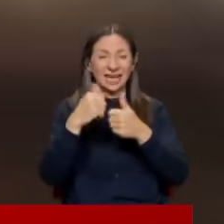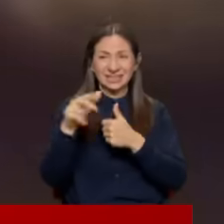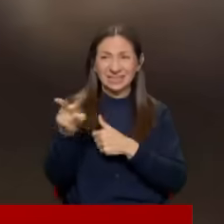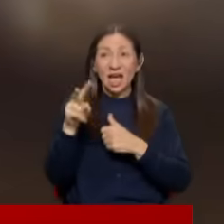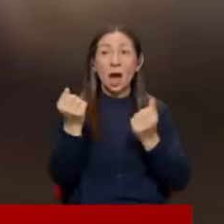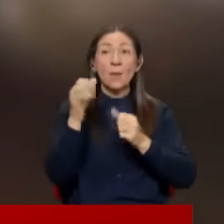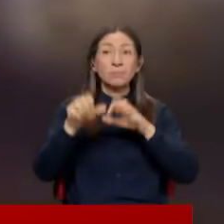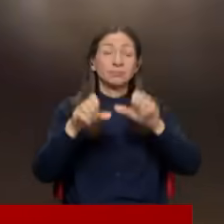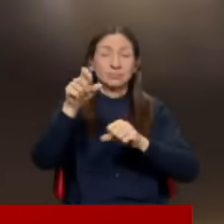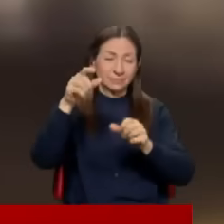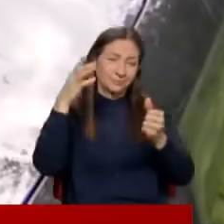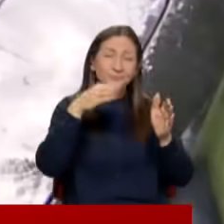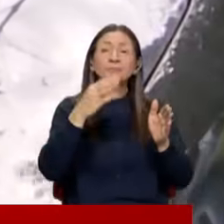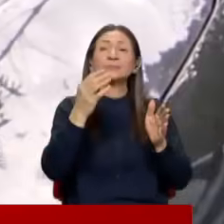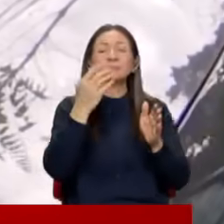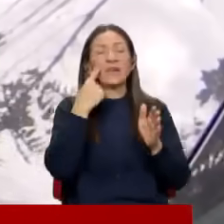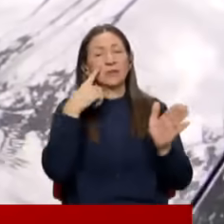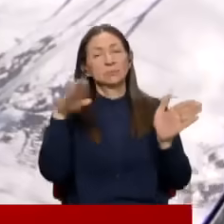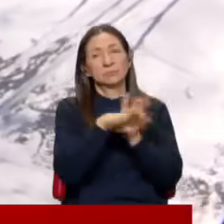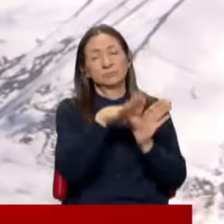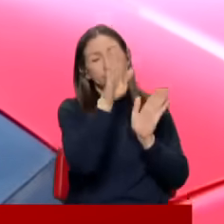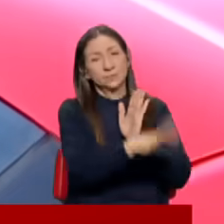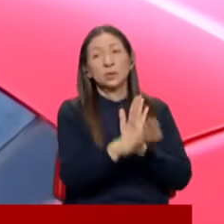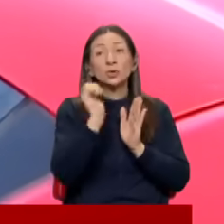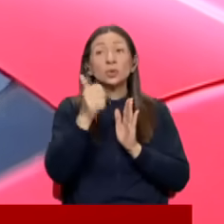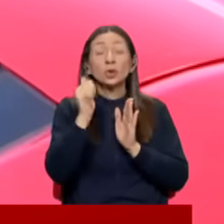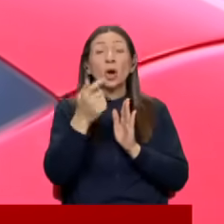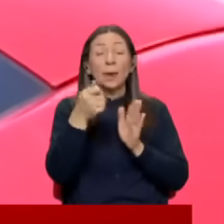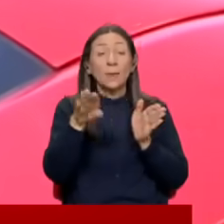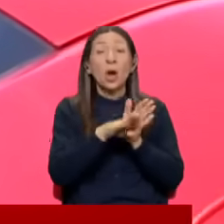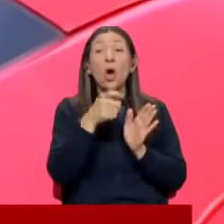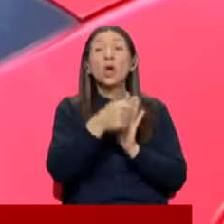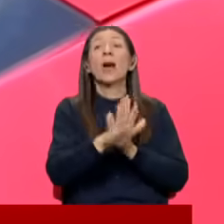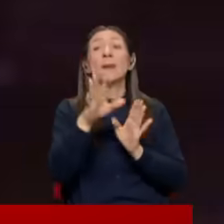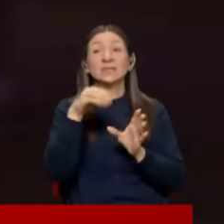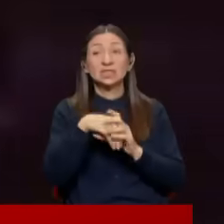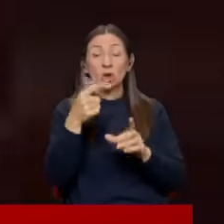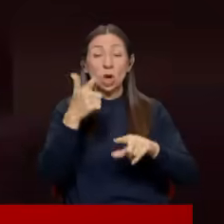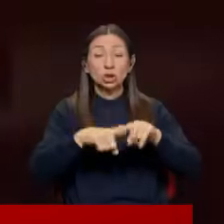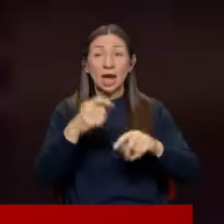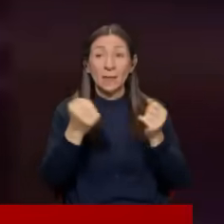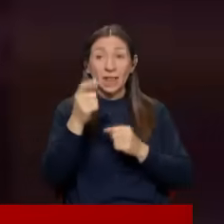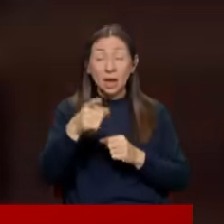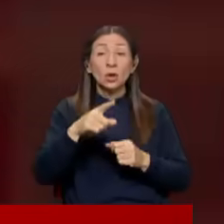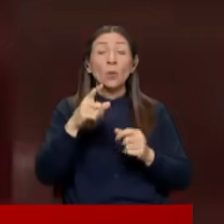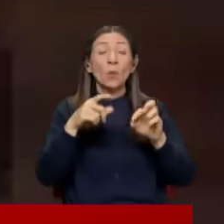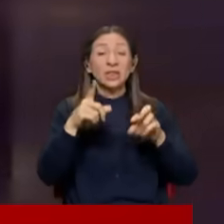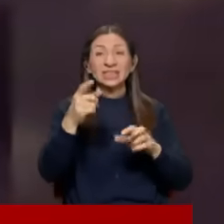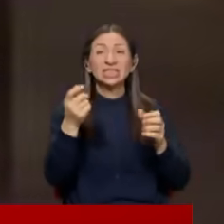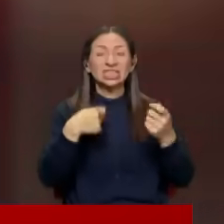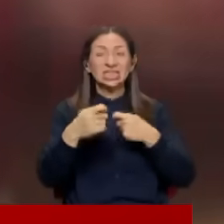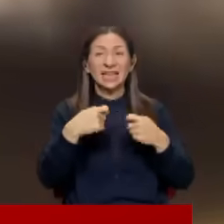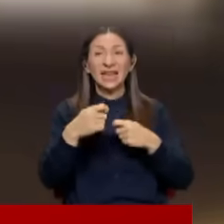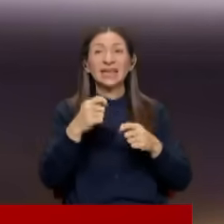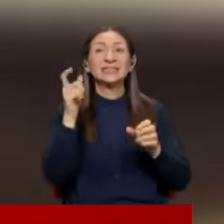konulan otomobilleri. 7 Emin Otoparkı'na çekilmişti. Günlük otopark ücreti ödenmemesi için lüks araçlar Polatların şirketine